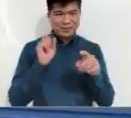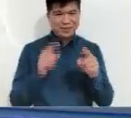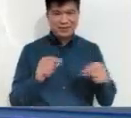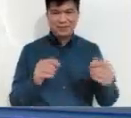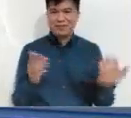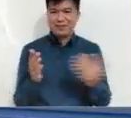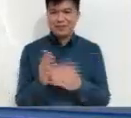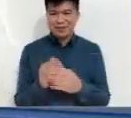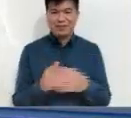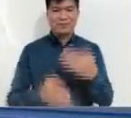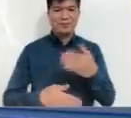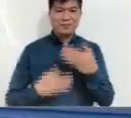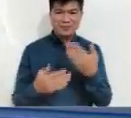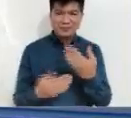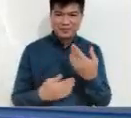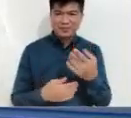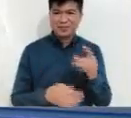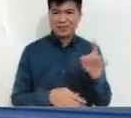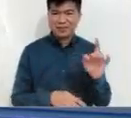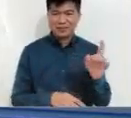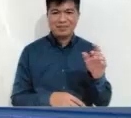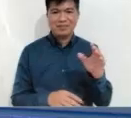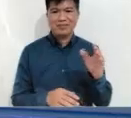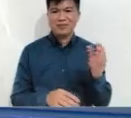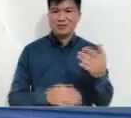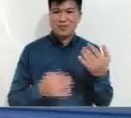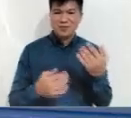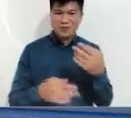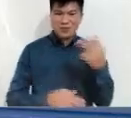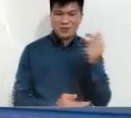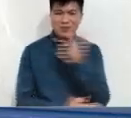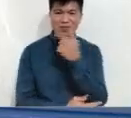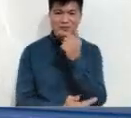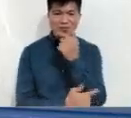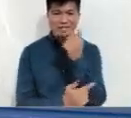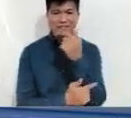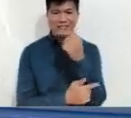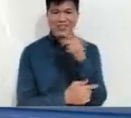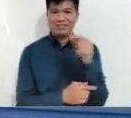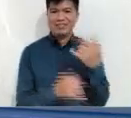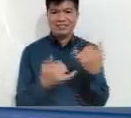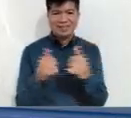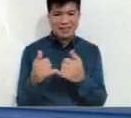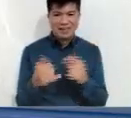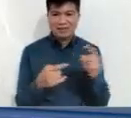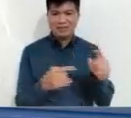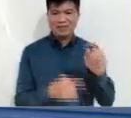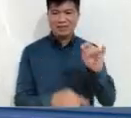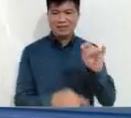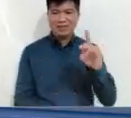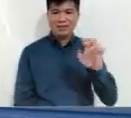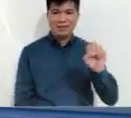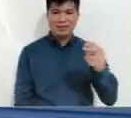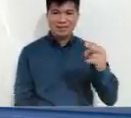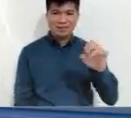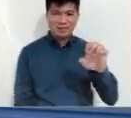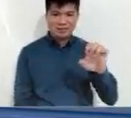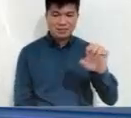magpapasaya ang 80s classic comedy game show na Takeshi's Castle! Pero this time, bukod sa modern twists at challenges,